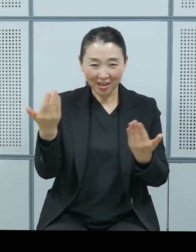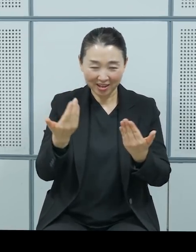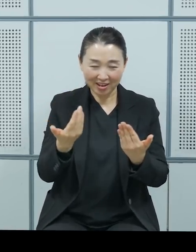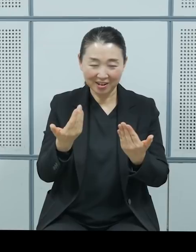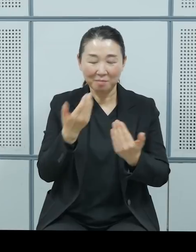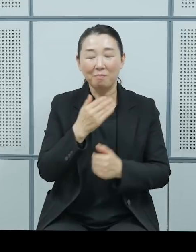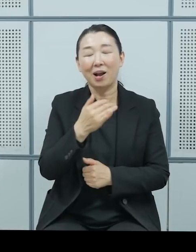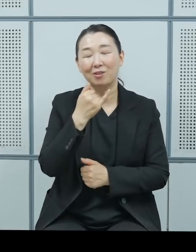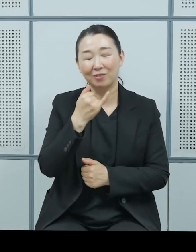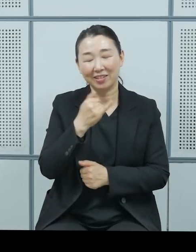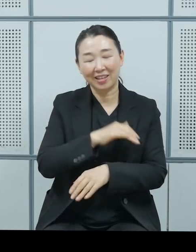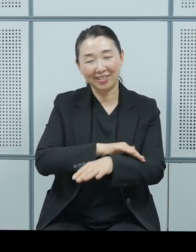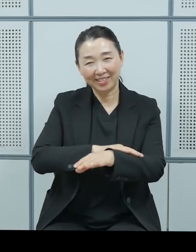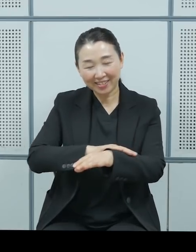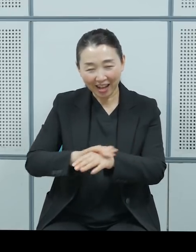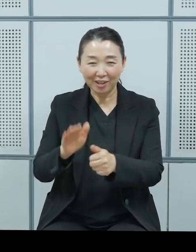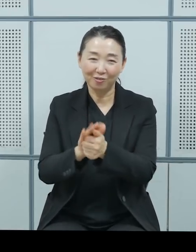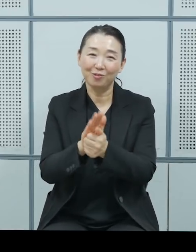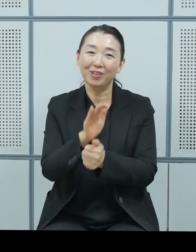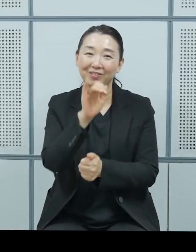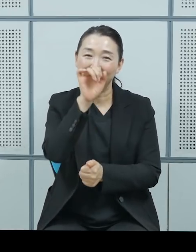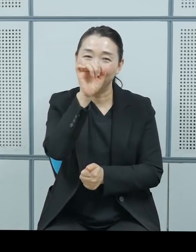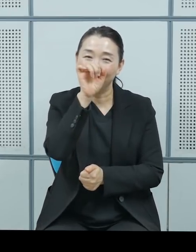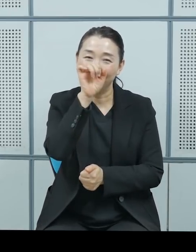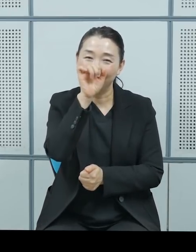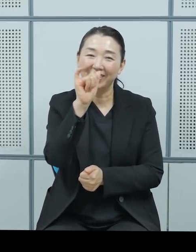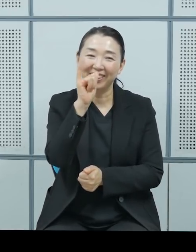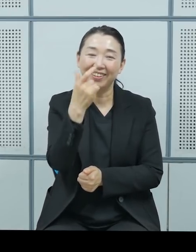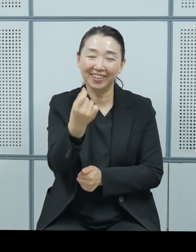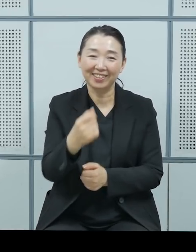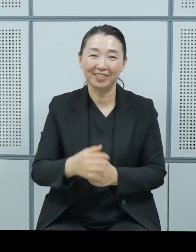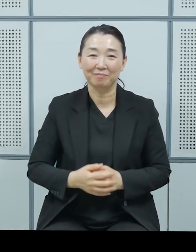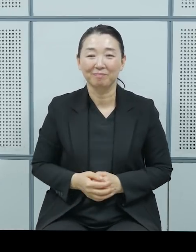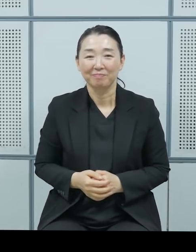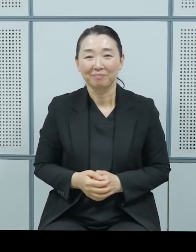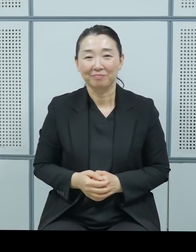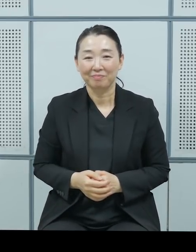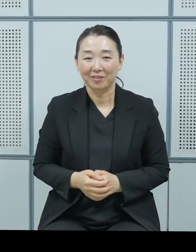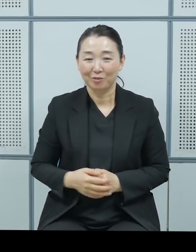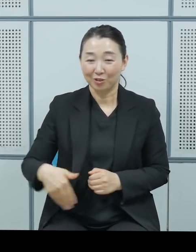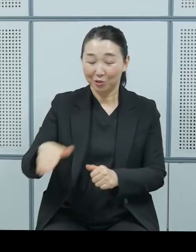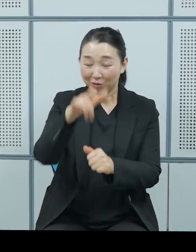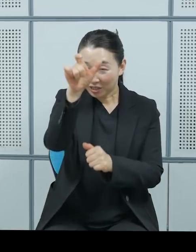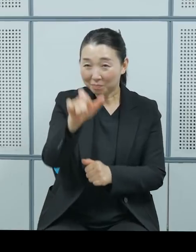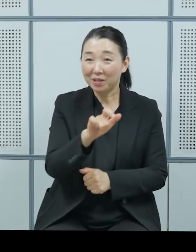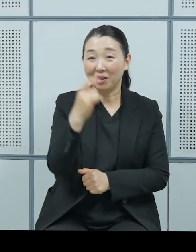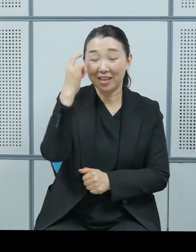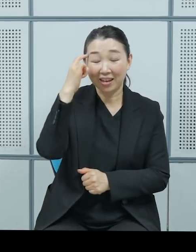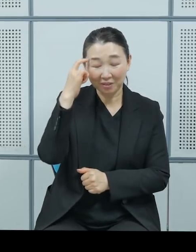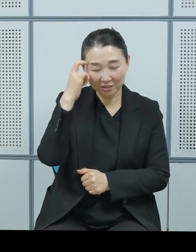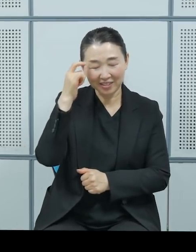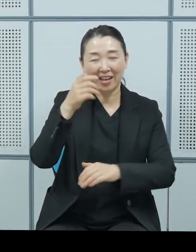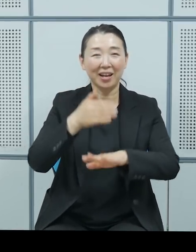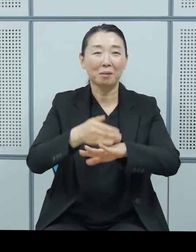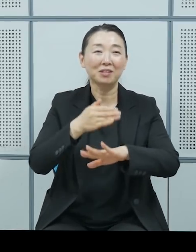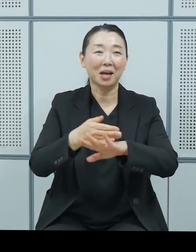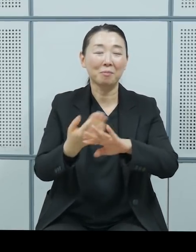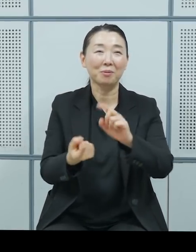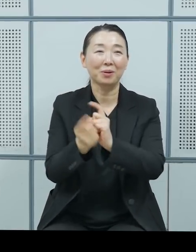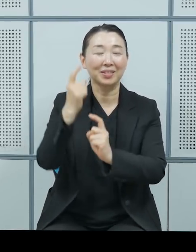있는 버팀목이 되시는 것이 아닐까 이런 생각이 들었습니다. 저도 우리 주변의 각자들 십자가라고 여기는 것들을 이제